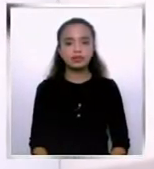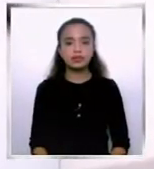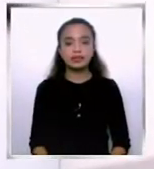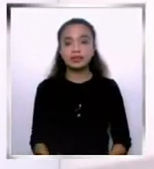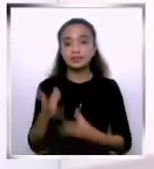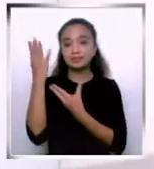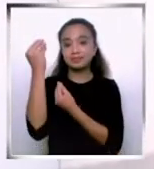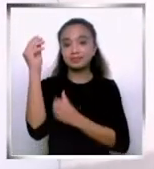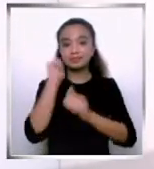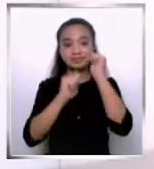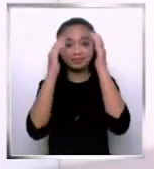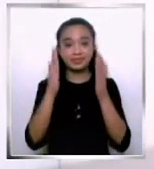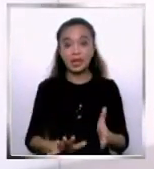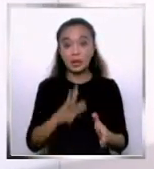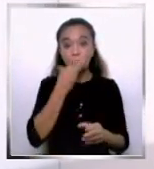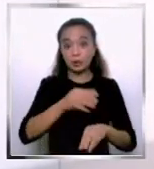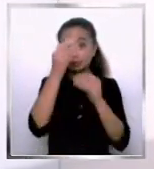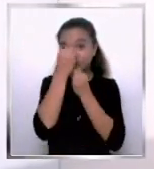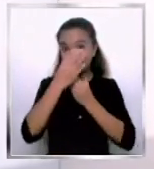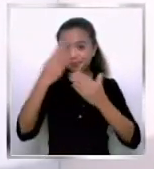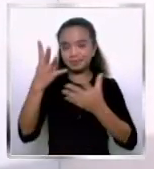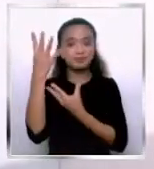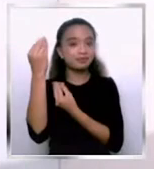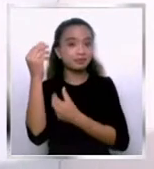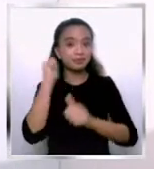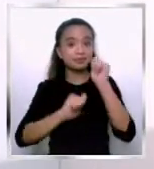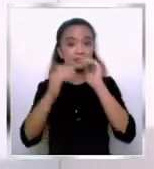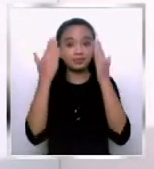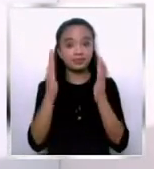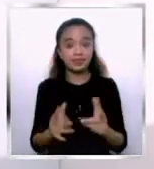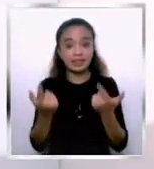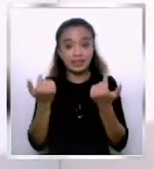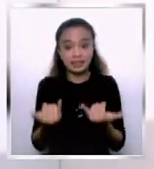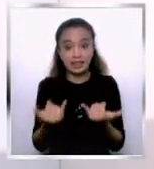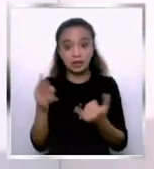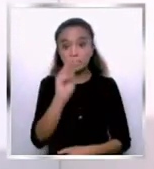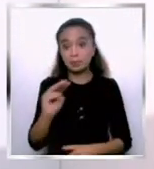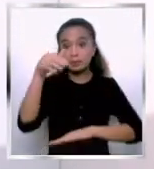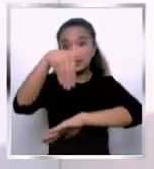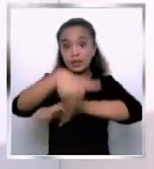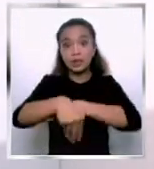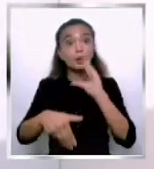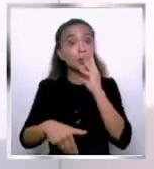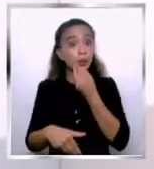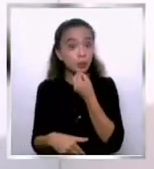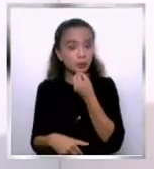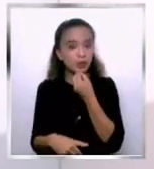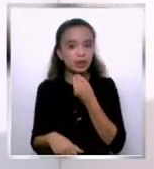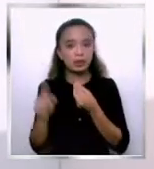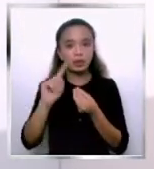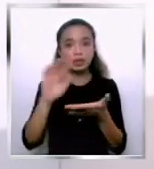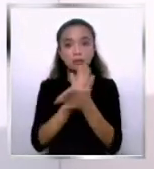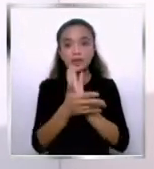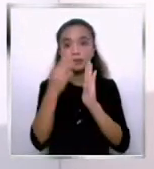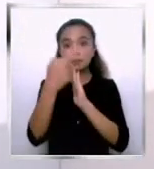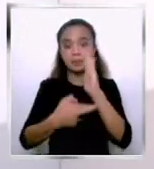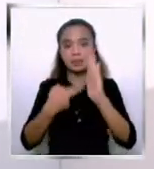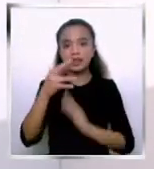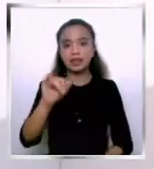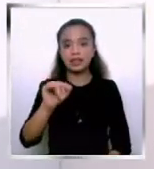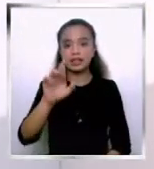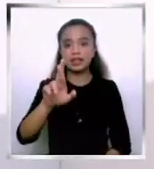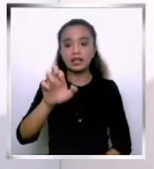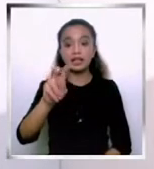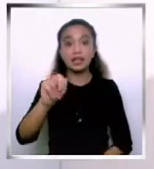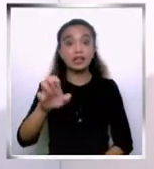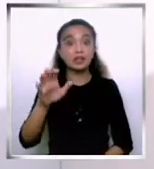ang maghahatid ng latest sa showbiz happenings ngayong Lunes ng gabi, walang iba kundi ang gumanap bilang si Irene Pacheco sa katatapos pa